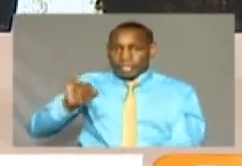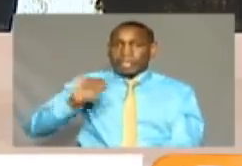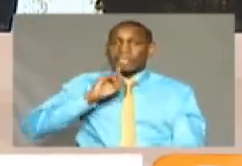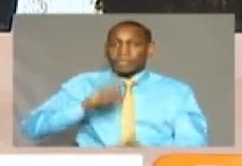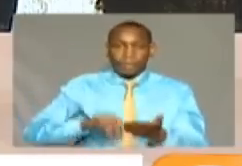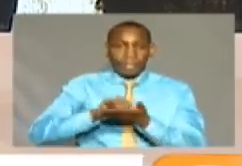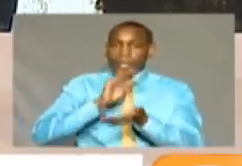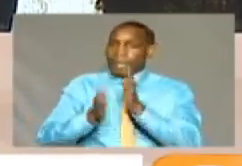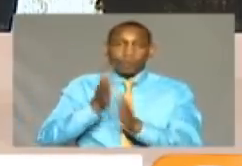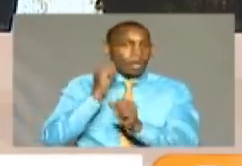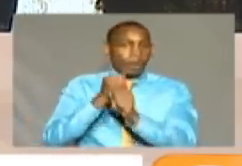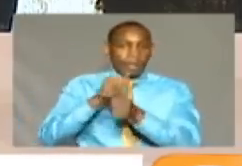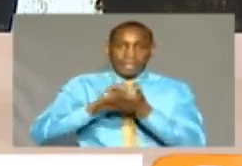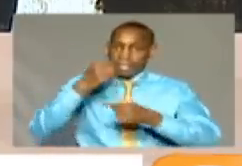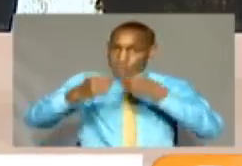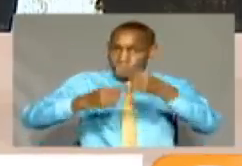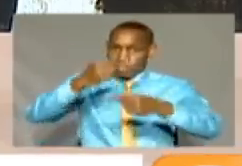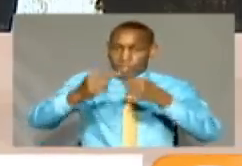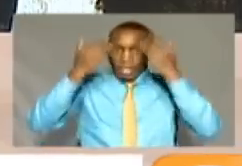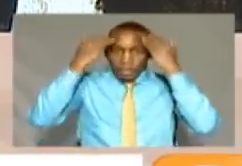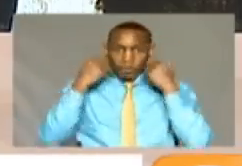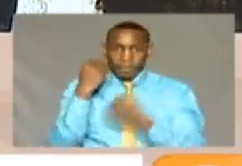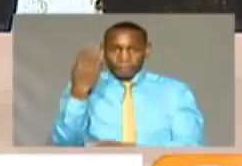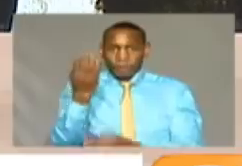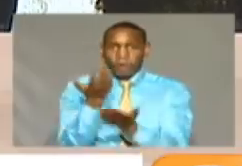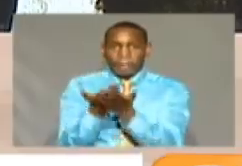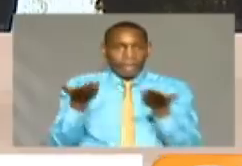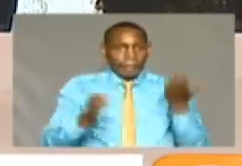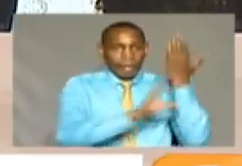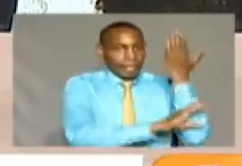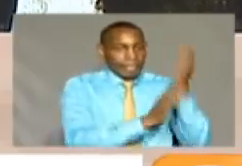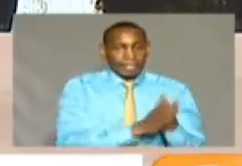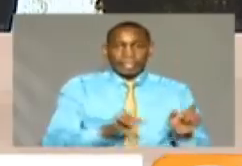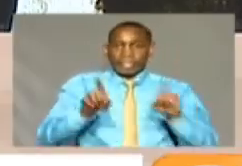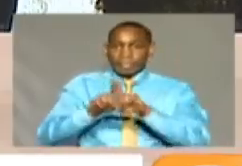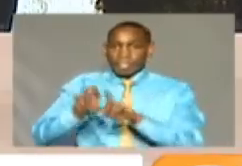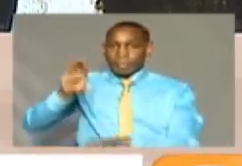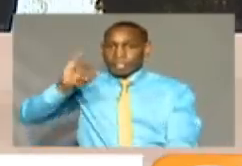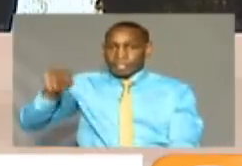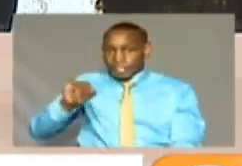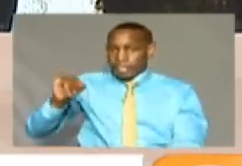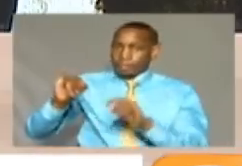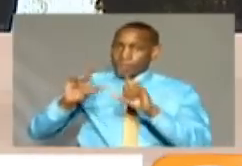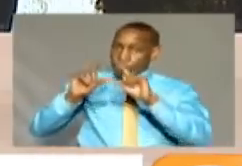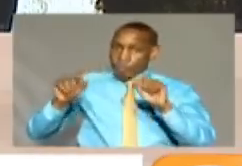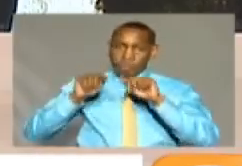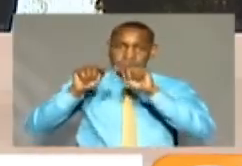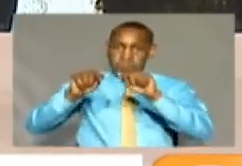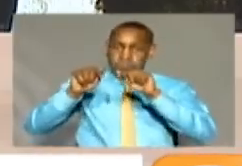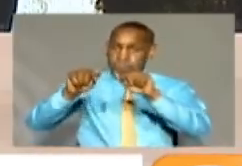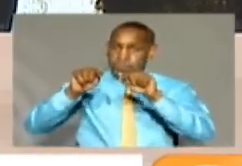amesema hakuna shughuli zinazoendelea katika mahakama nne za rufaa humu nchini. Lakini pia jaji mkuu ameonekana kufoka